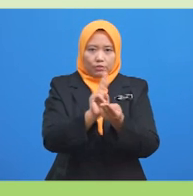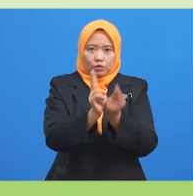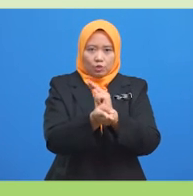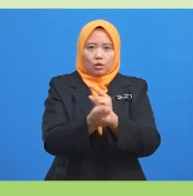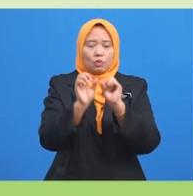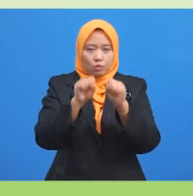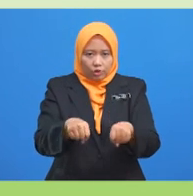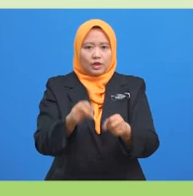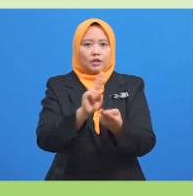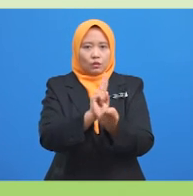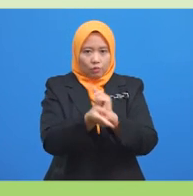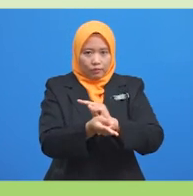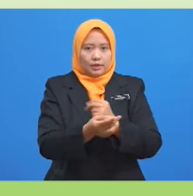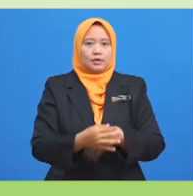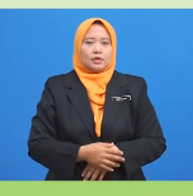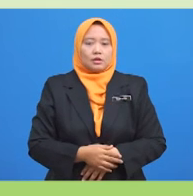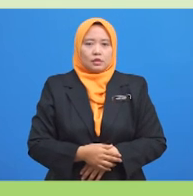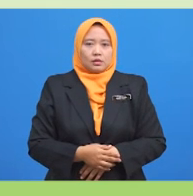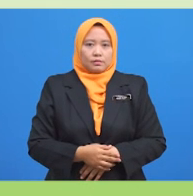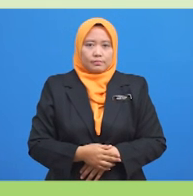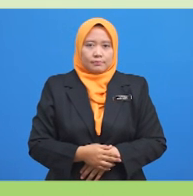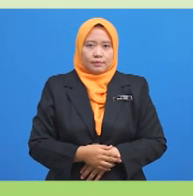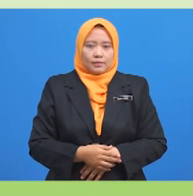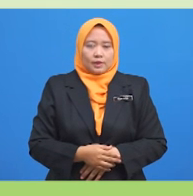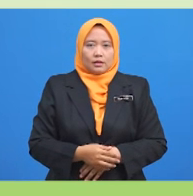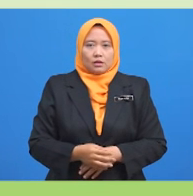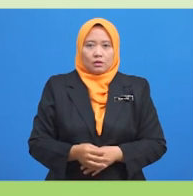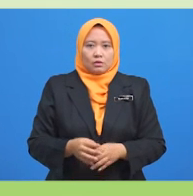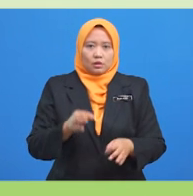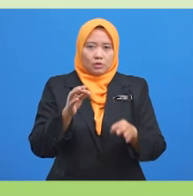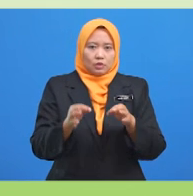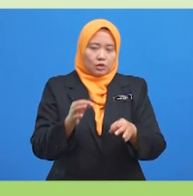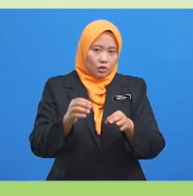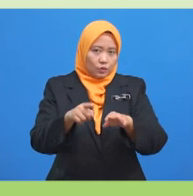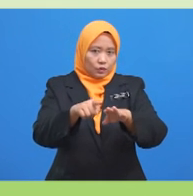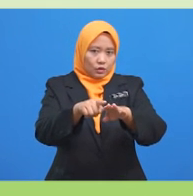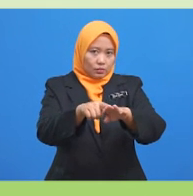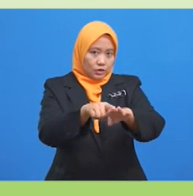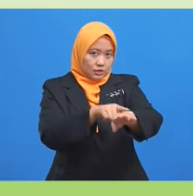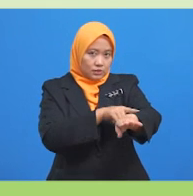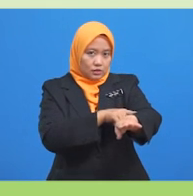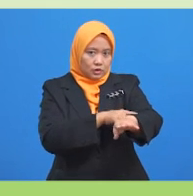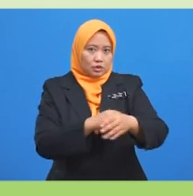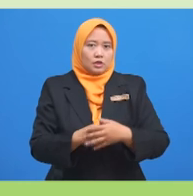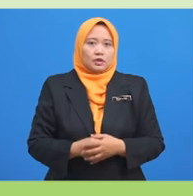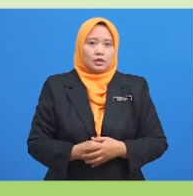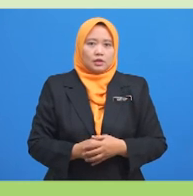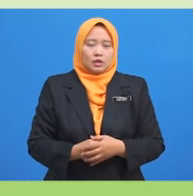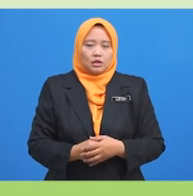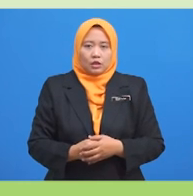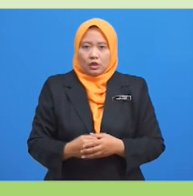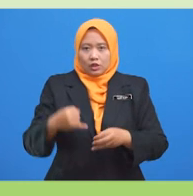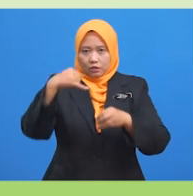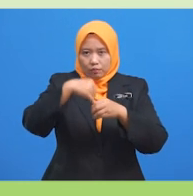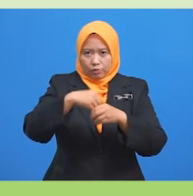tetap dan kos berubah. Manakala, pengeluaran jangka masa panjang melibatkan input berubah